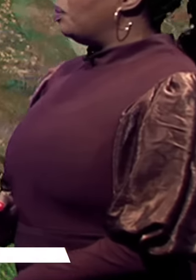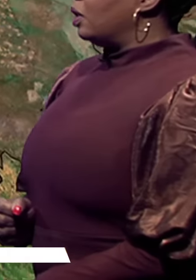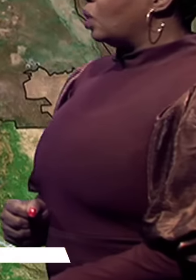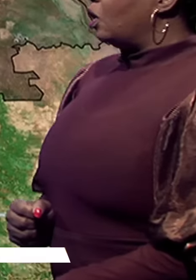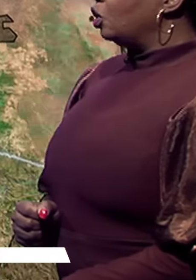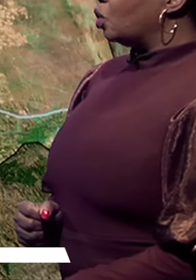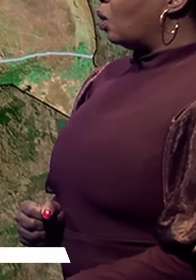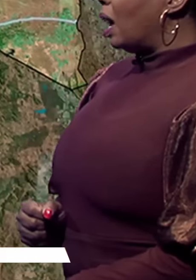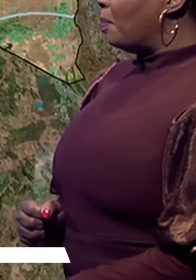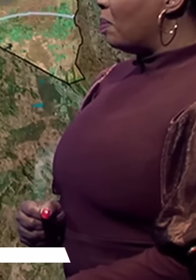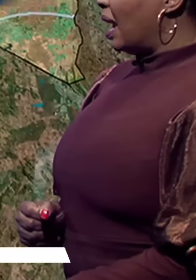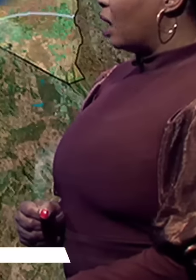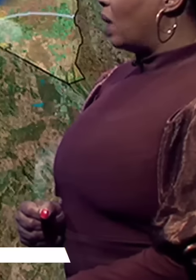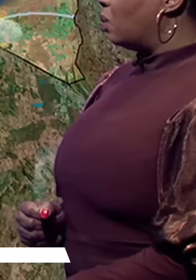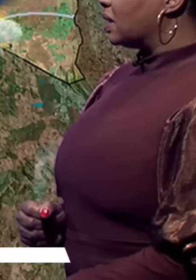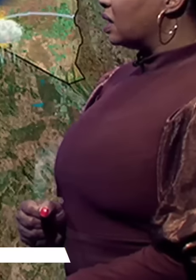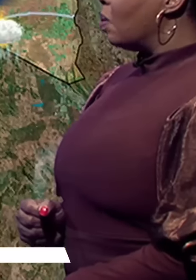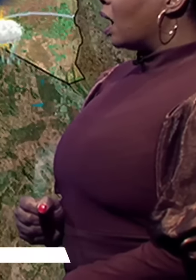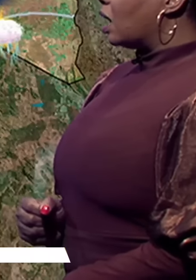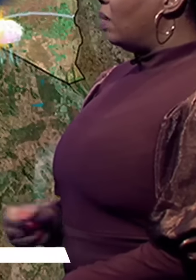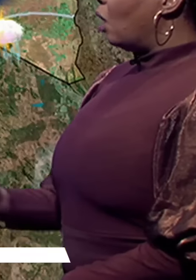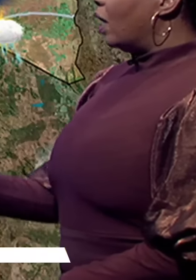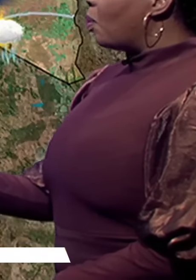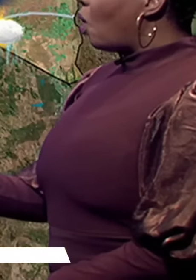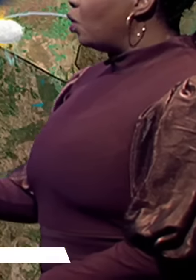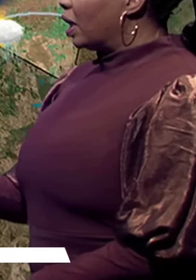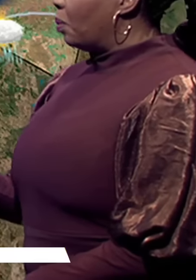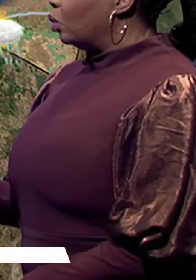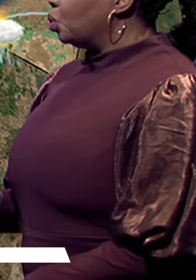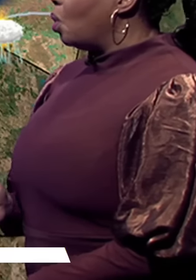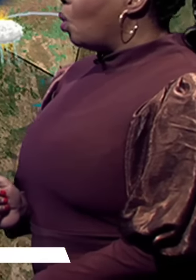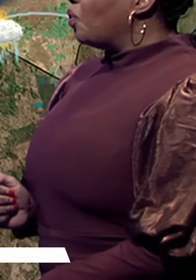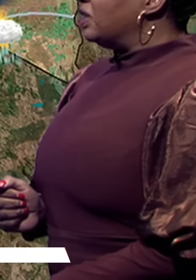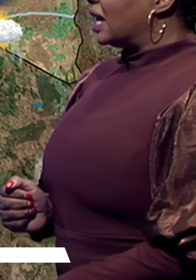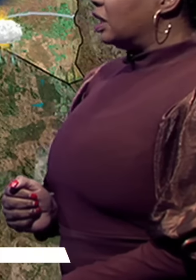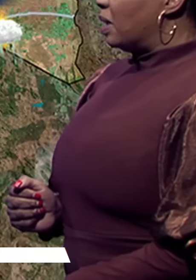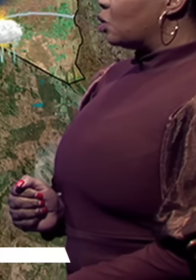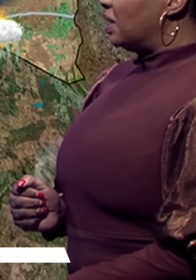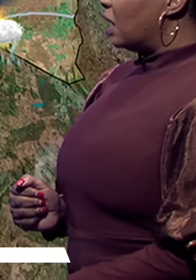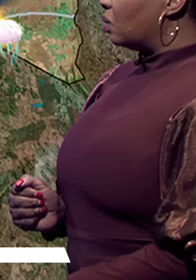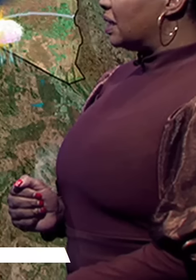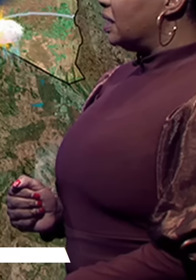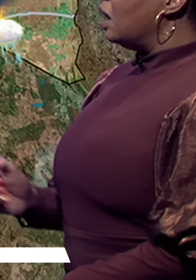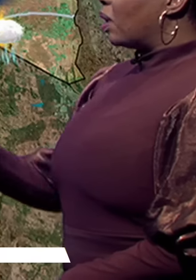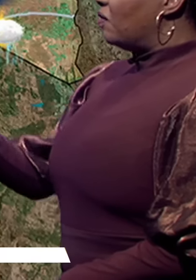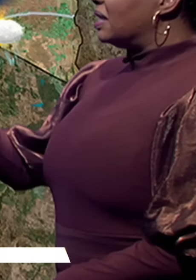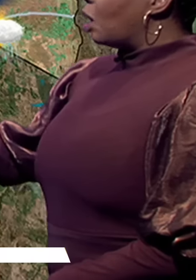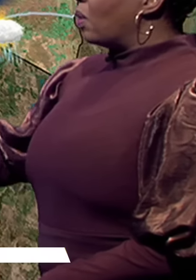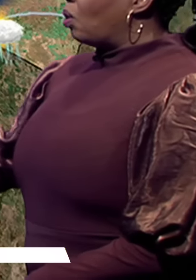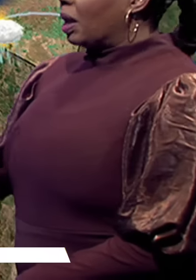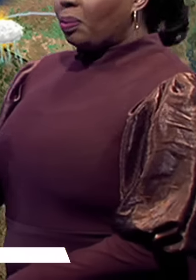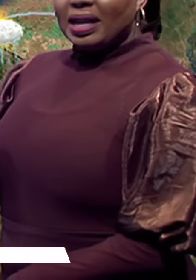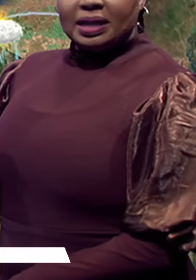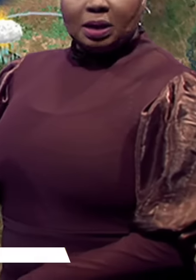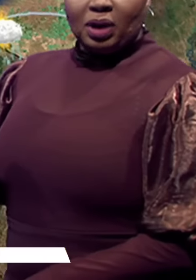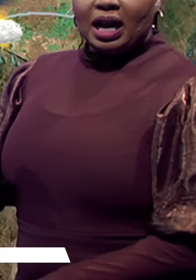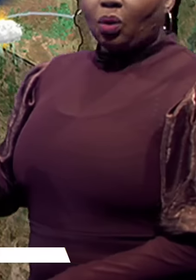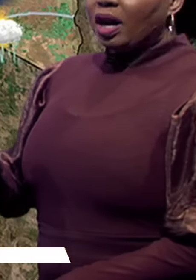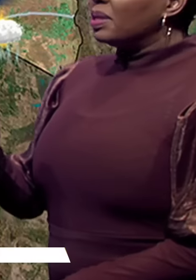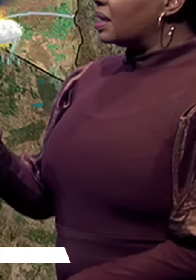re tswela pele jwale le tsona go la Mpumalanga go la go SASA re lebelela gona Mkhondo go tlabe go ntše go fiša ka tše 30 province ka moka go tlabe